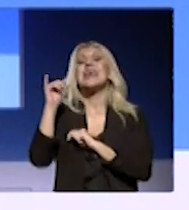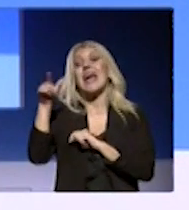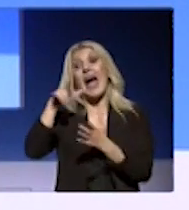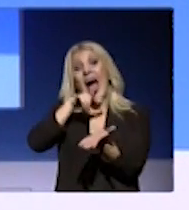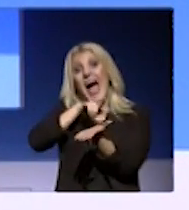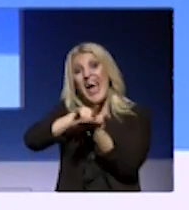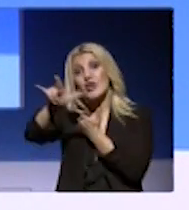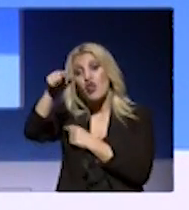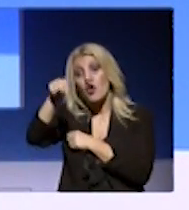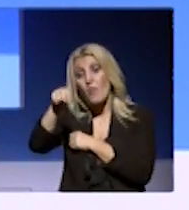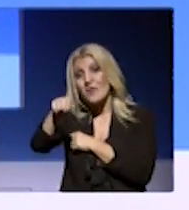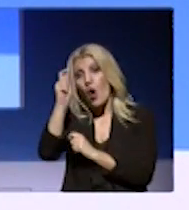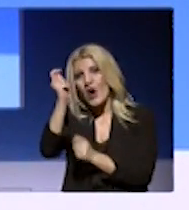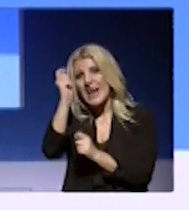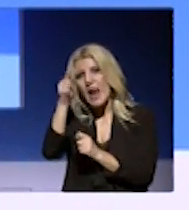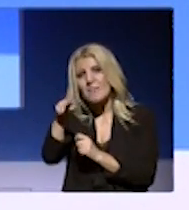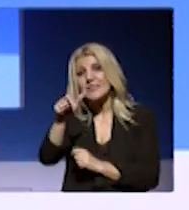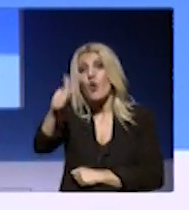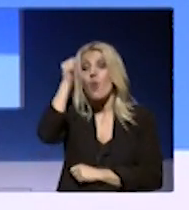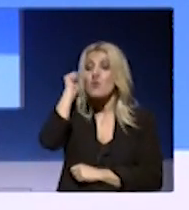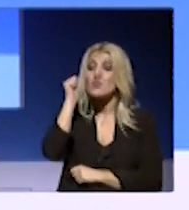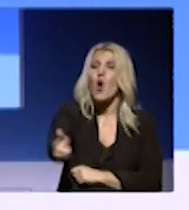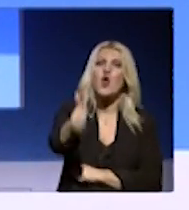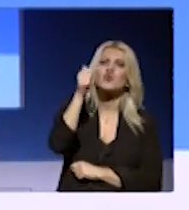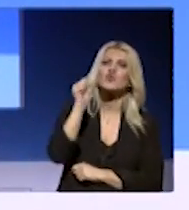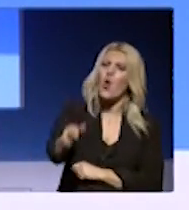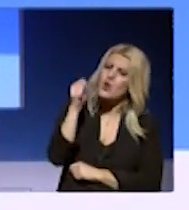μόνο του, ανεξάρτητο, θα μπορέσει